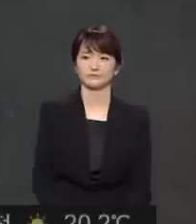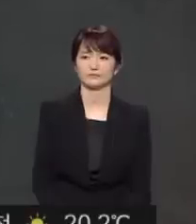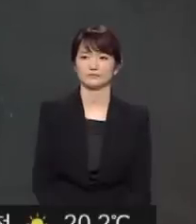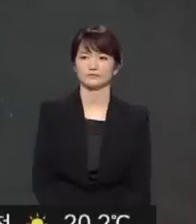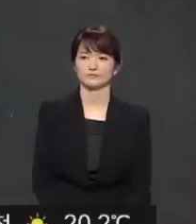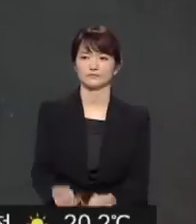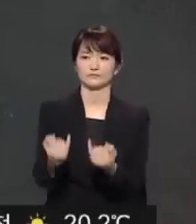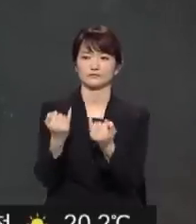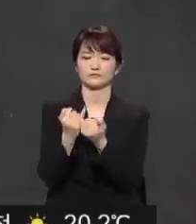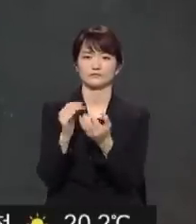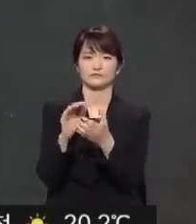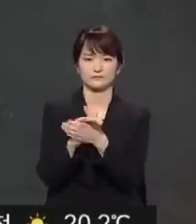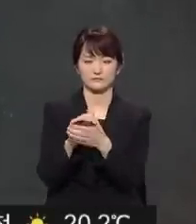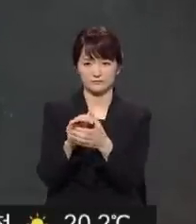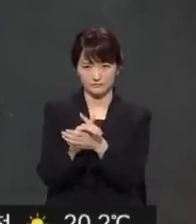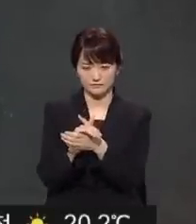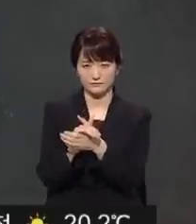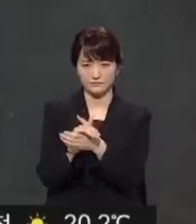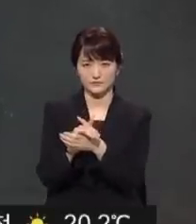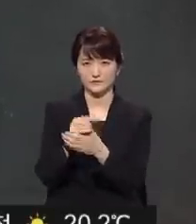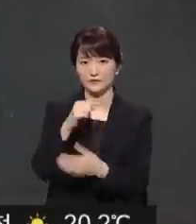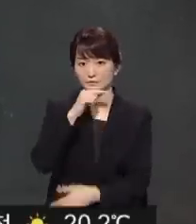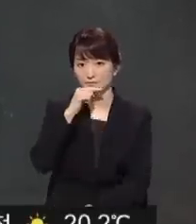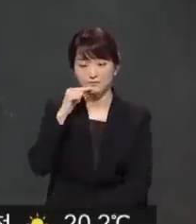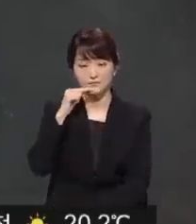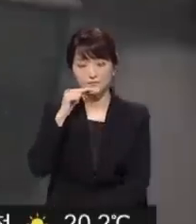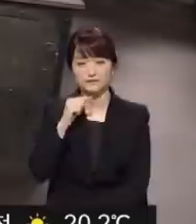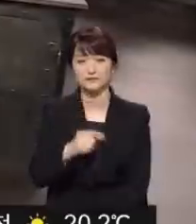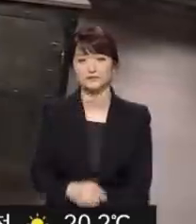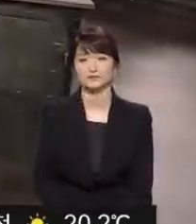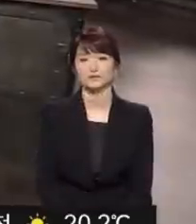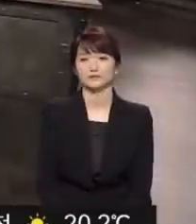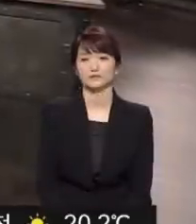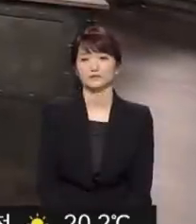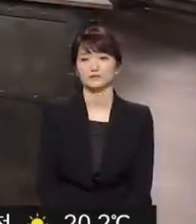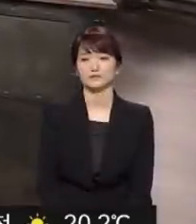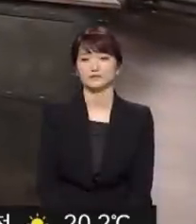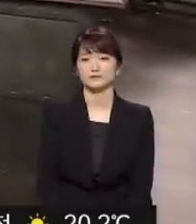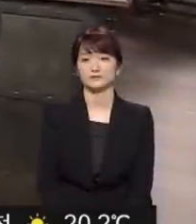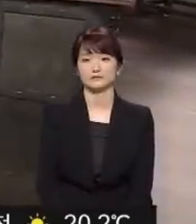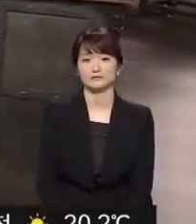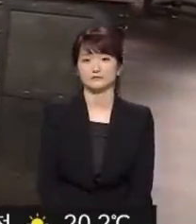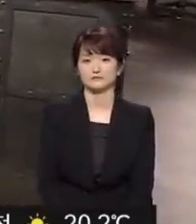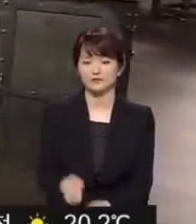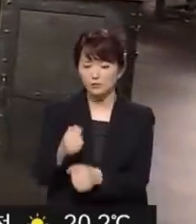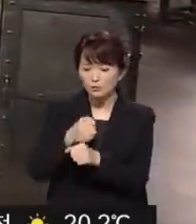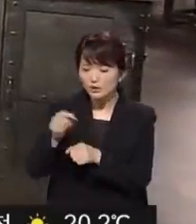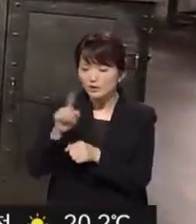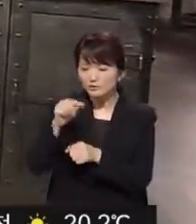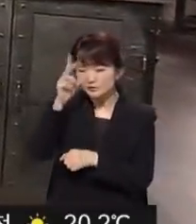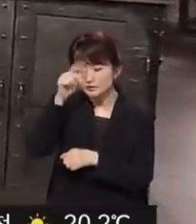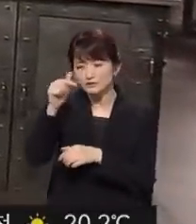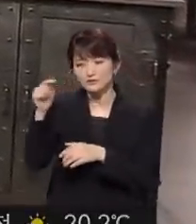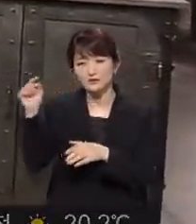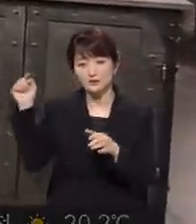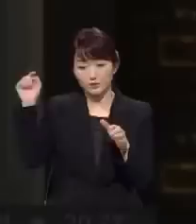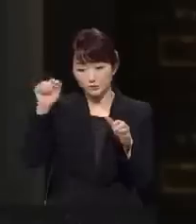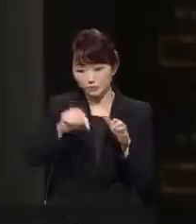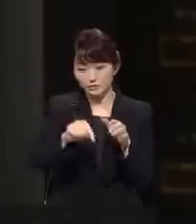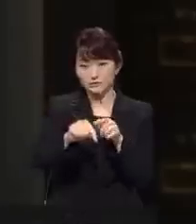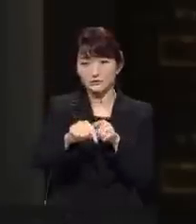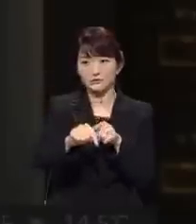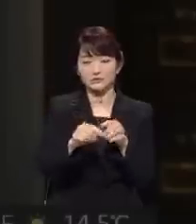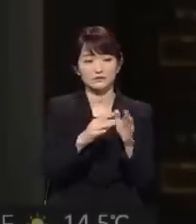자, 역시 피를 흘렸습니다. 여친의 피. 아, 그러니까 정말 황당한 건 경찰이 출동했을 때 이